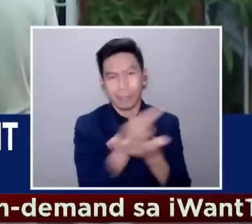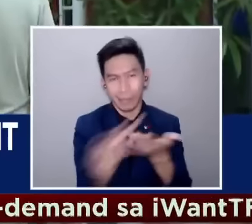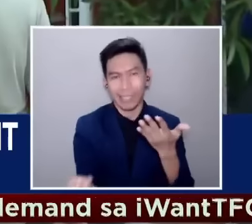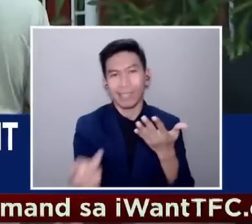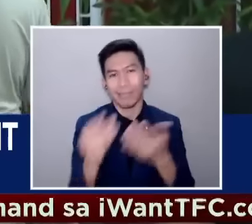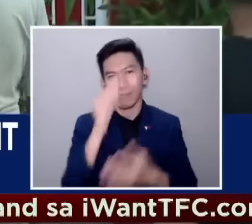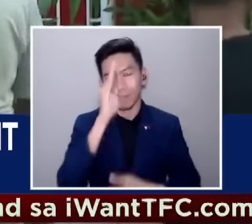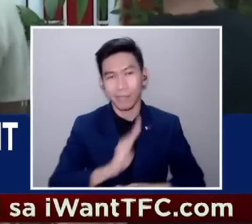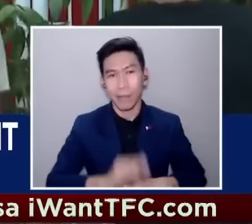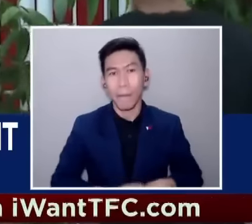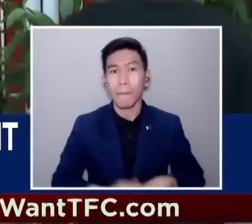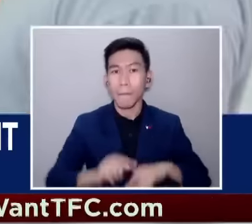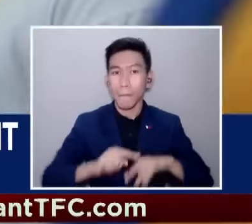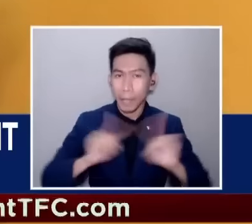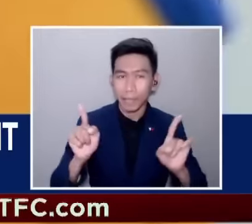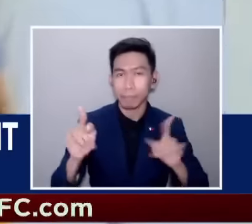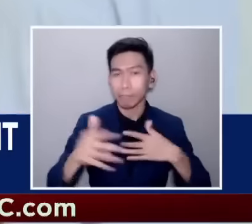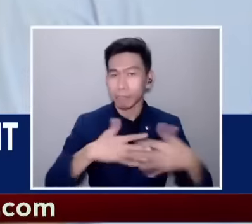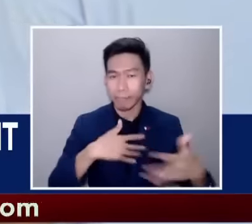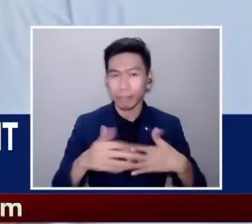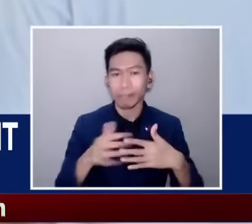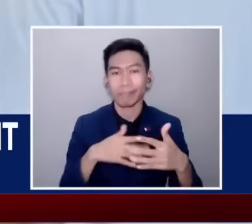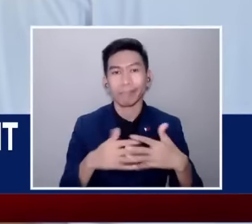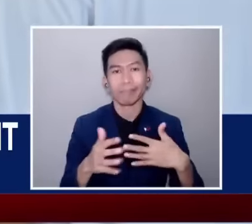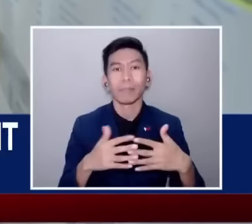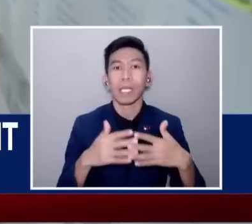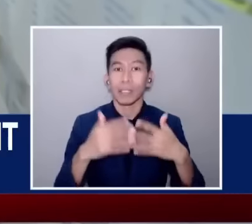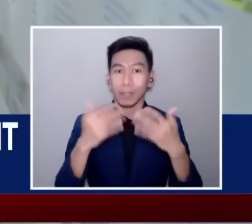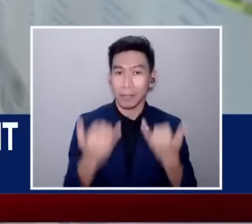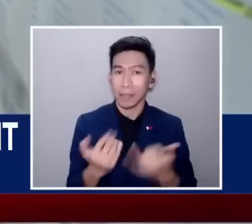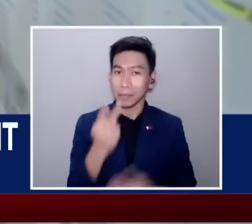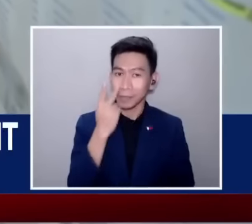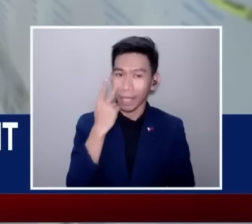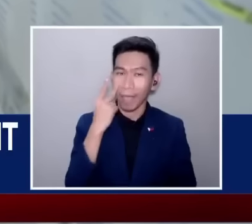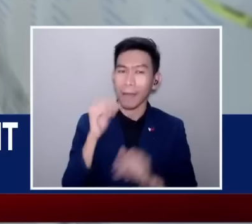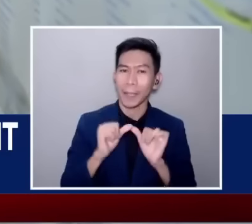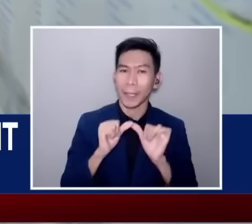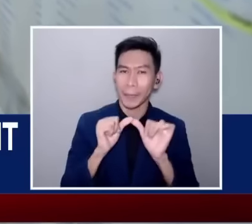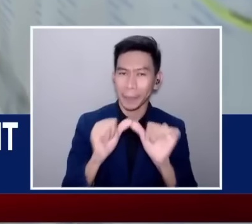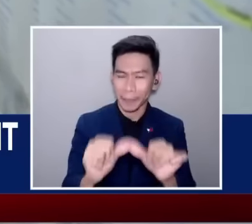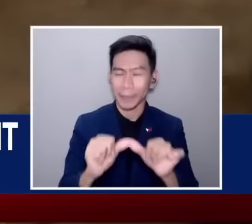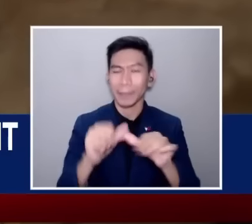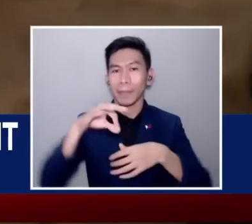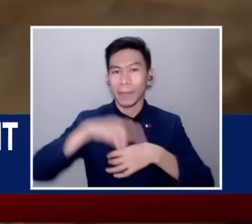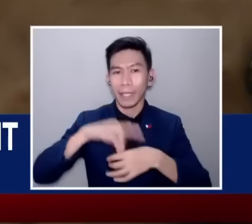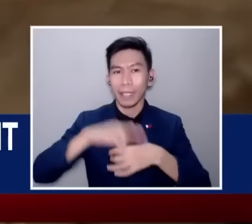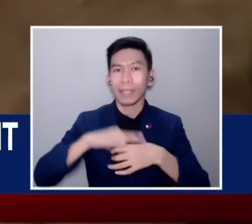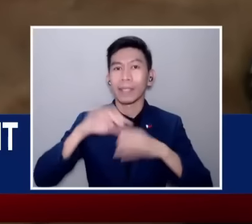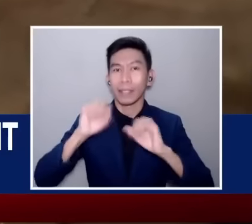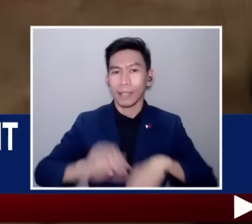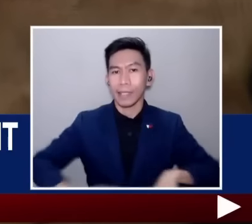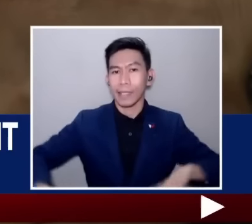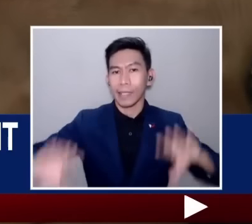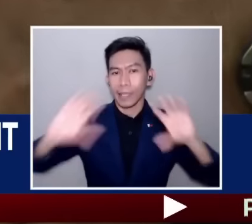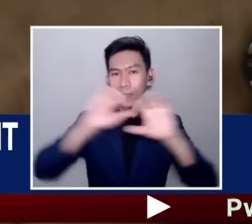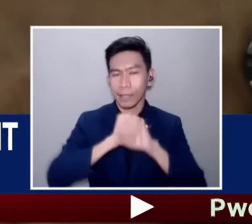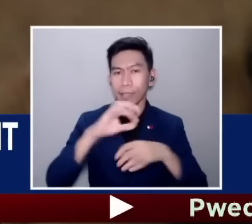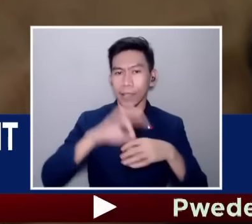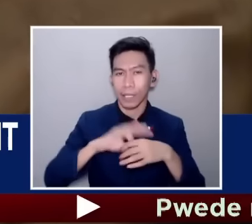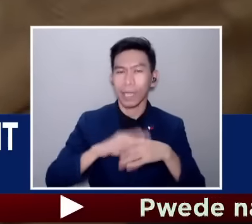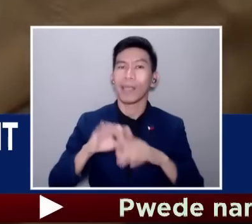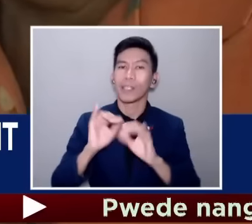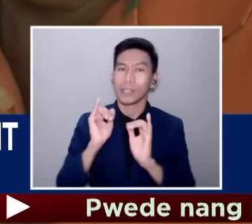same, despite that, kita nyo naman, natuloy at the same time, matatapos ang ating halalan na ginamit natin yung mga lumang makina na yan.